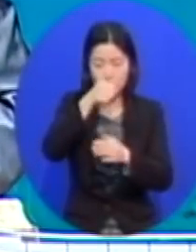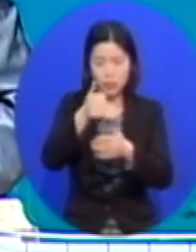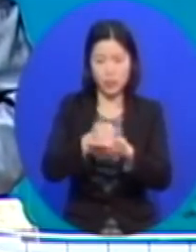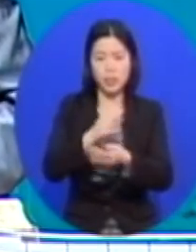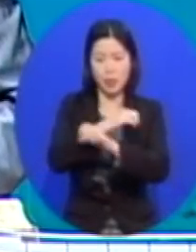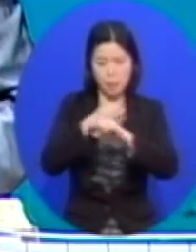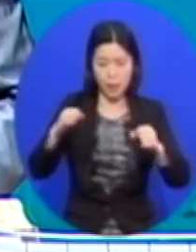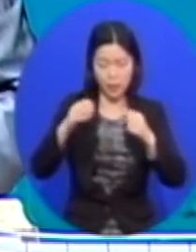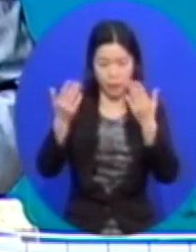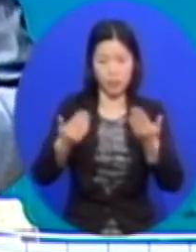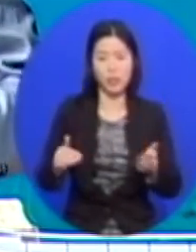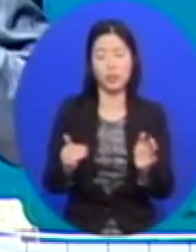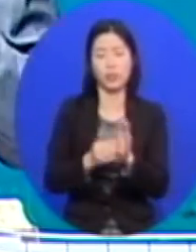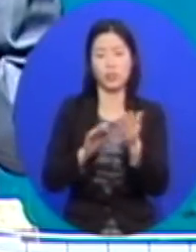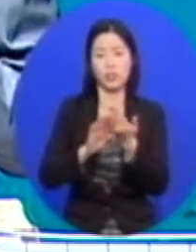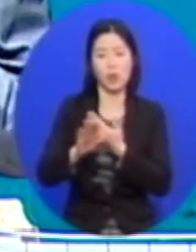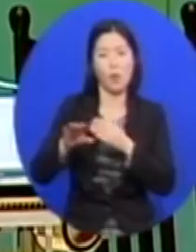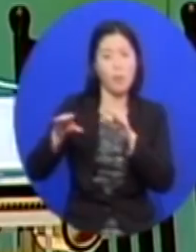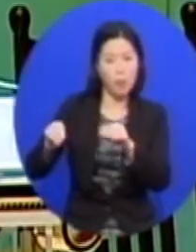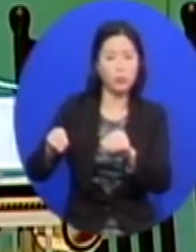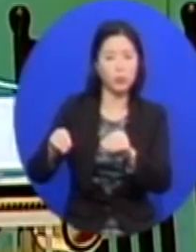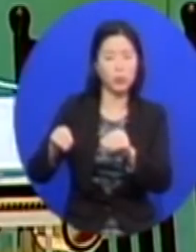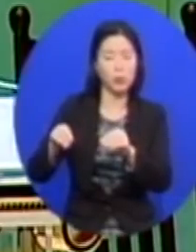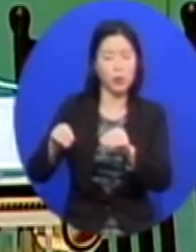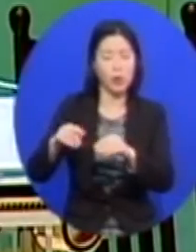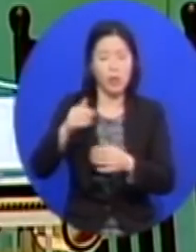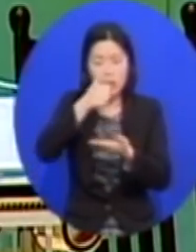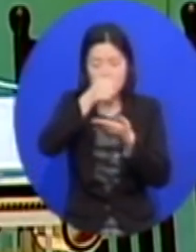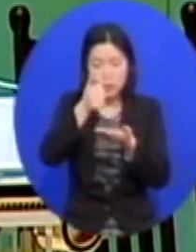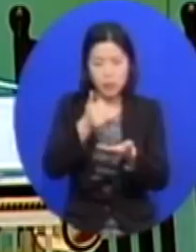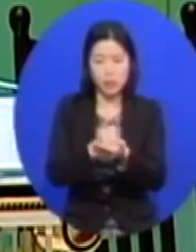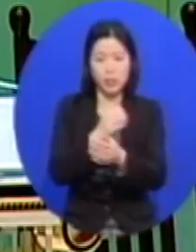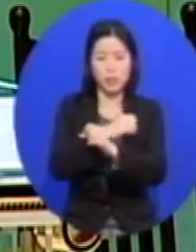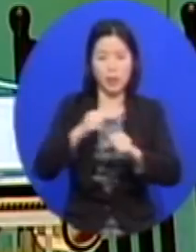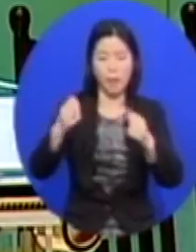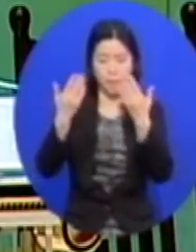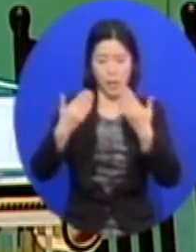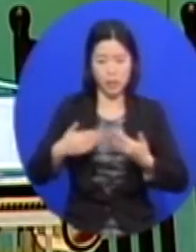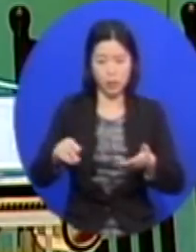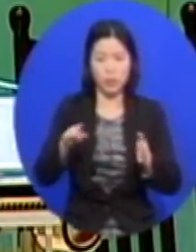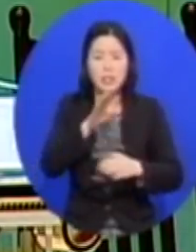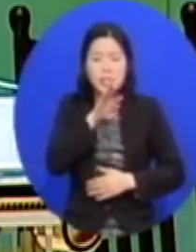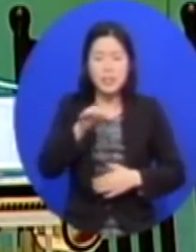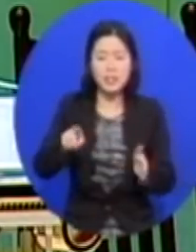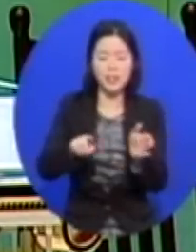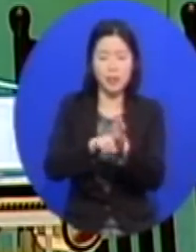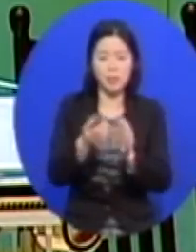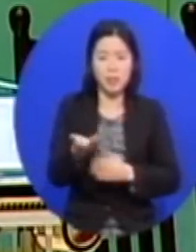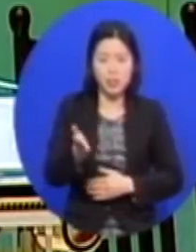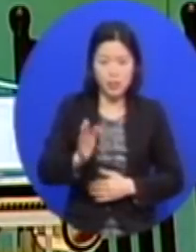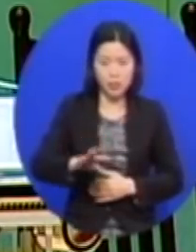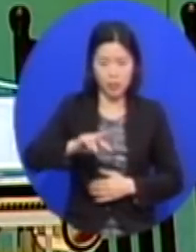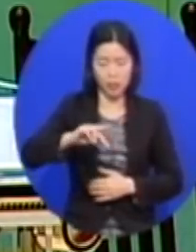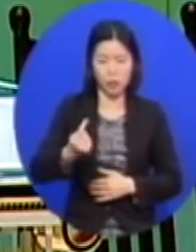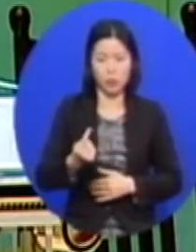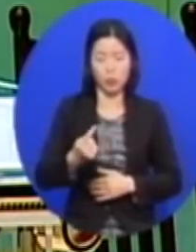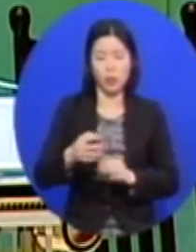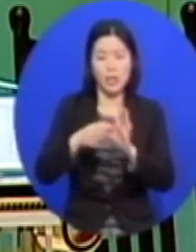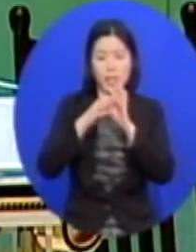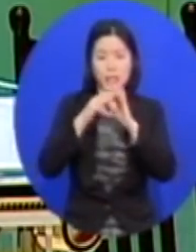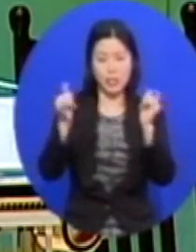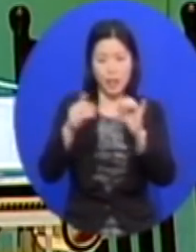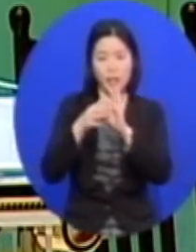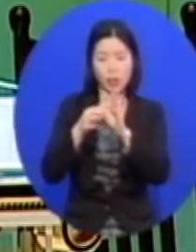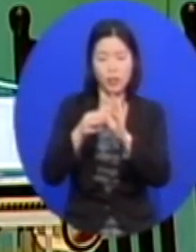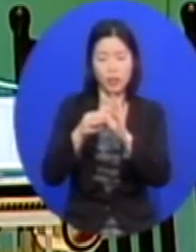0 여러분 죄 사함 받았다는 것을 진짜 믿는데 도 인간관계가 해결이 안된다면